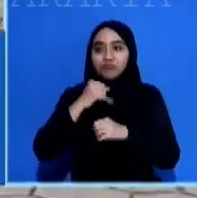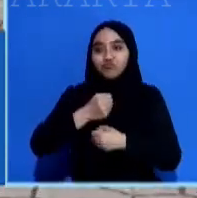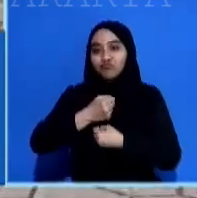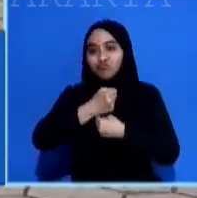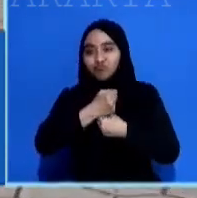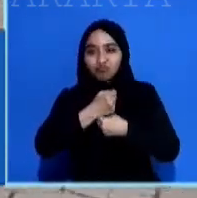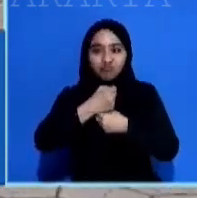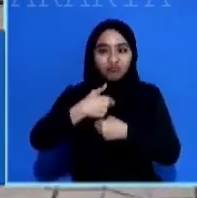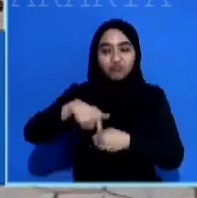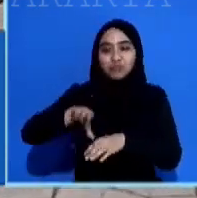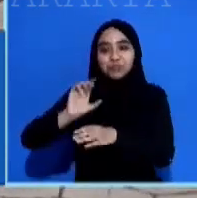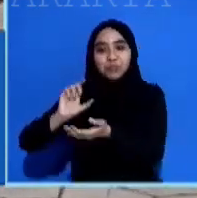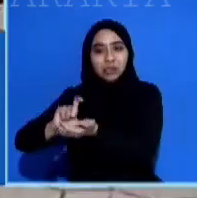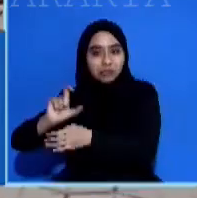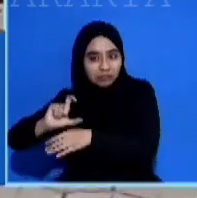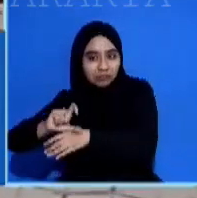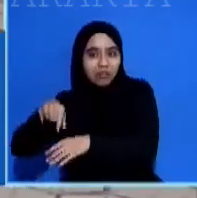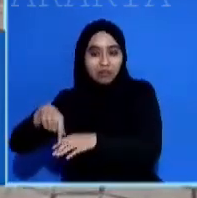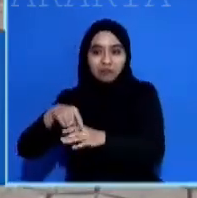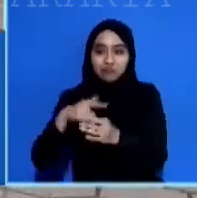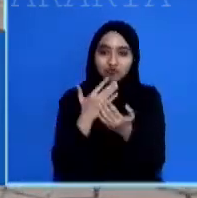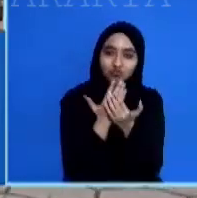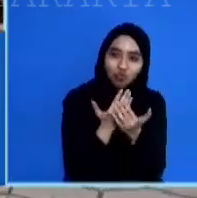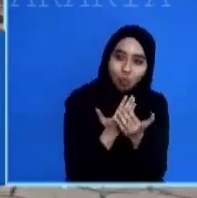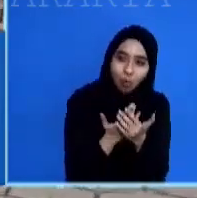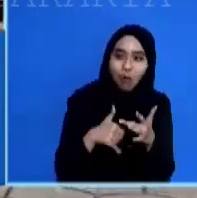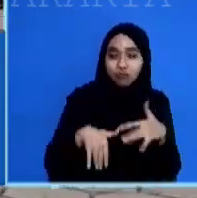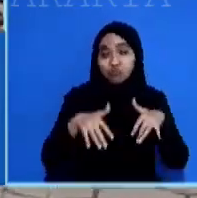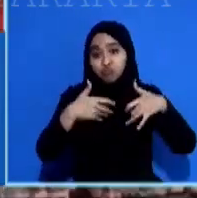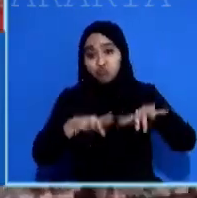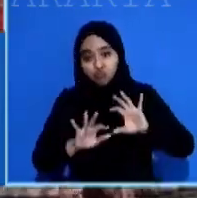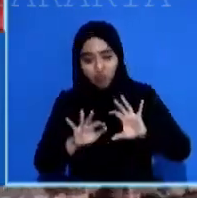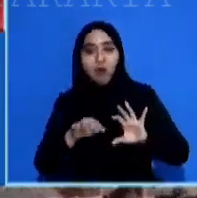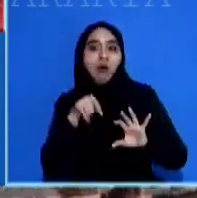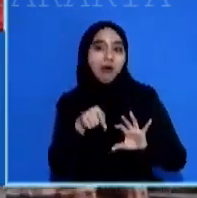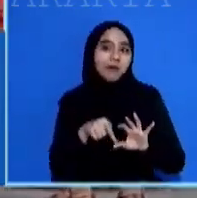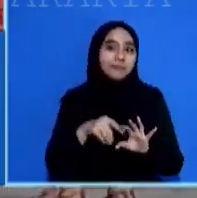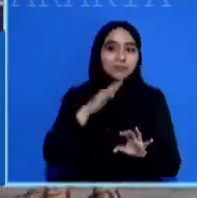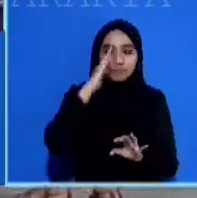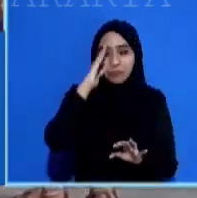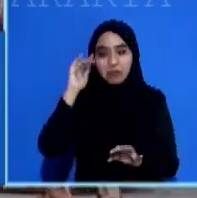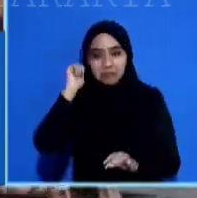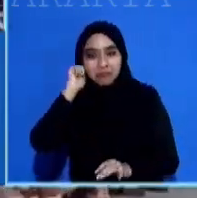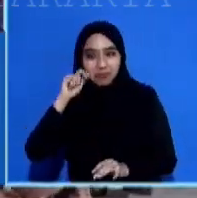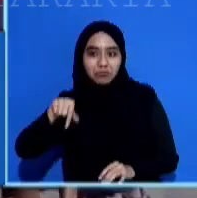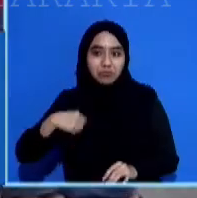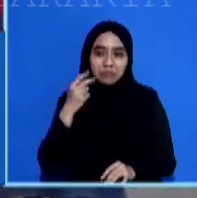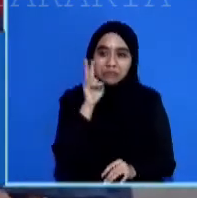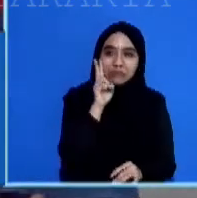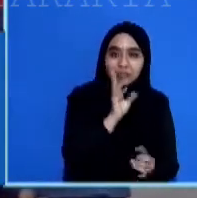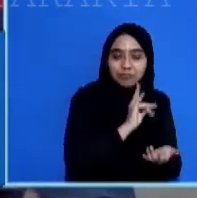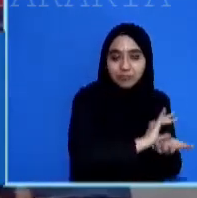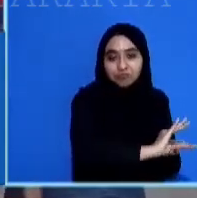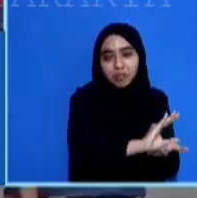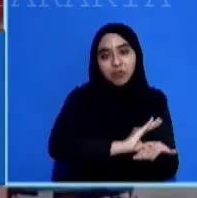Kauman setelah didoakan Abdi dalamem pangulon gunungan kakung Estri gepak dan darat dibagikan ke